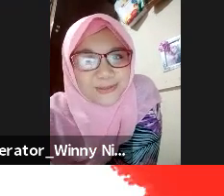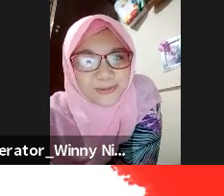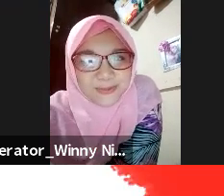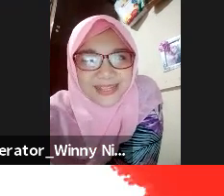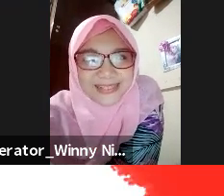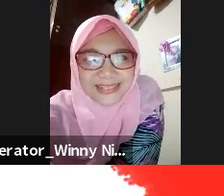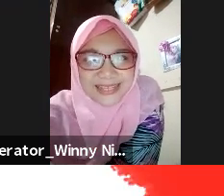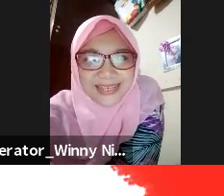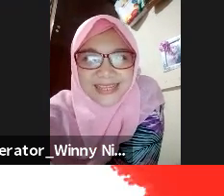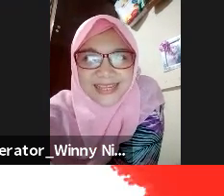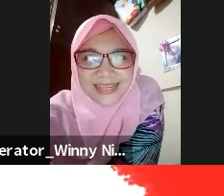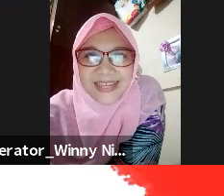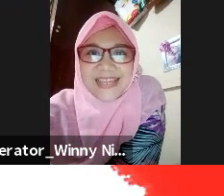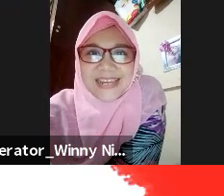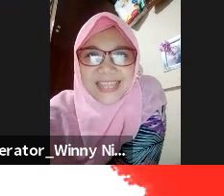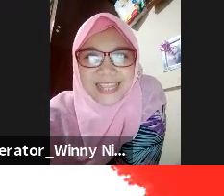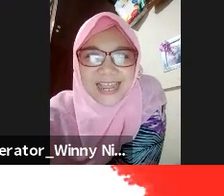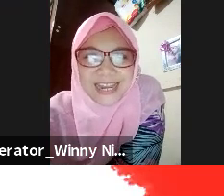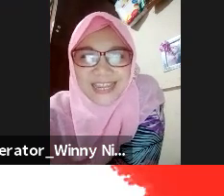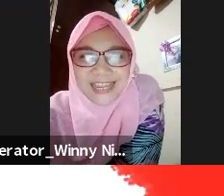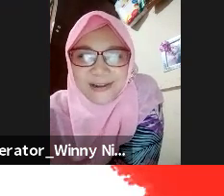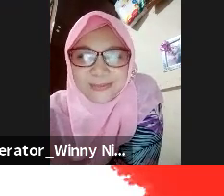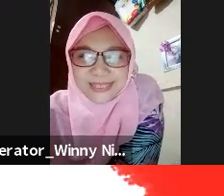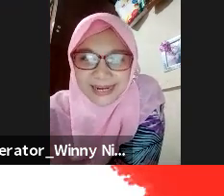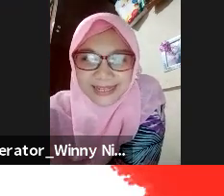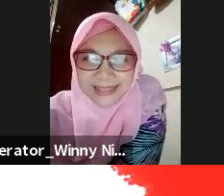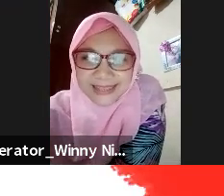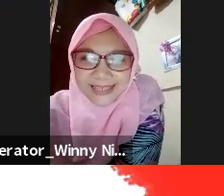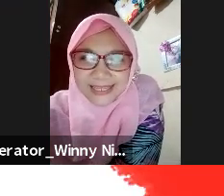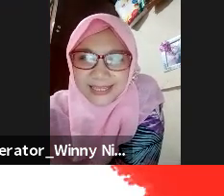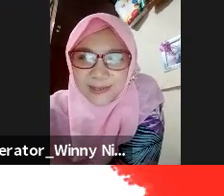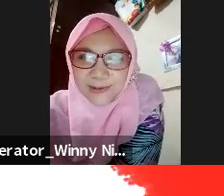Silakan untuk mengisi link yang ada di kolom chat